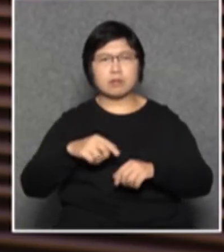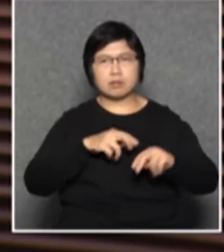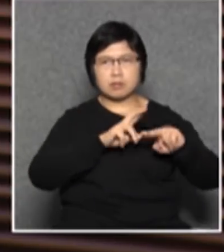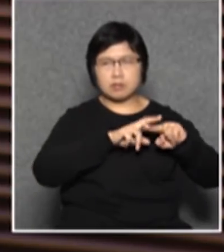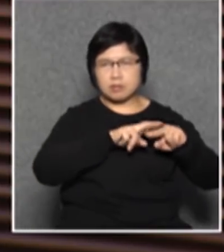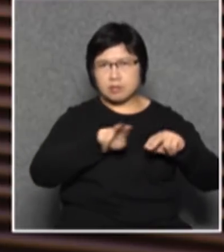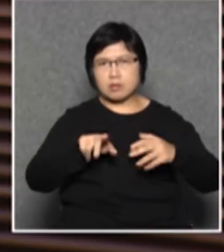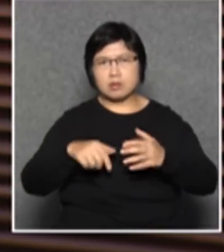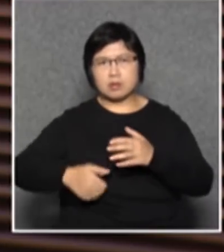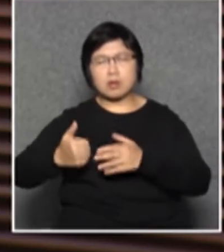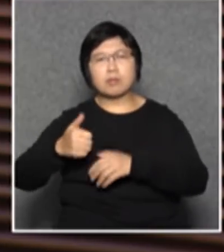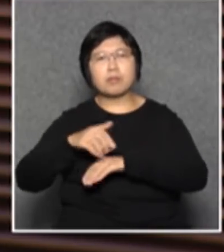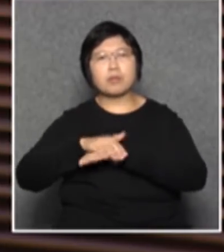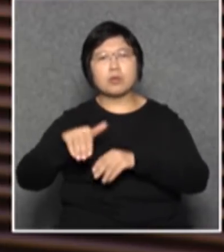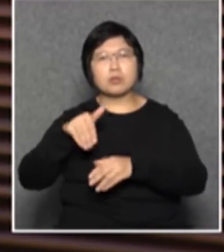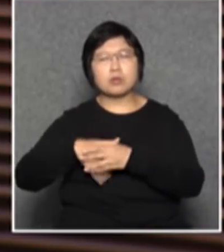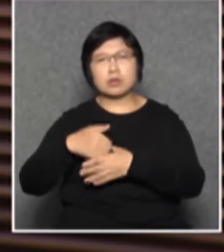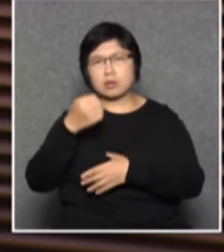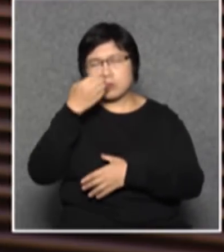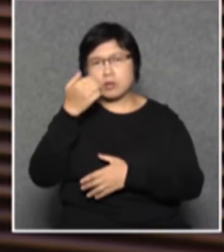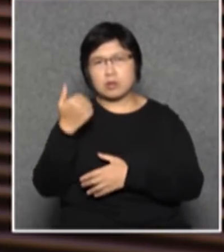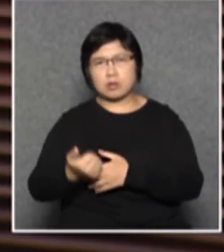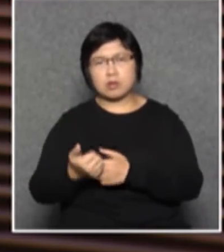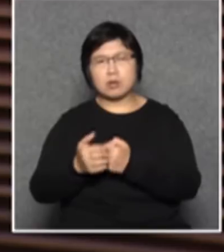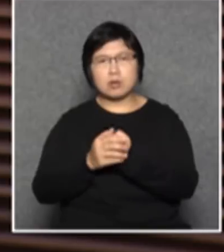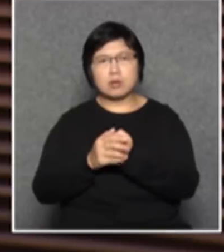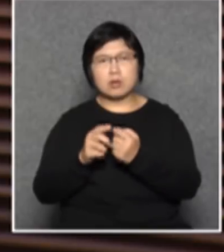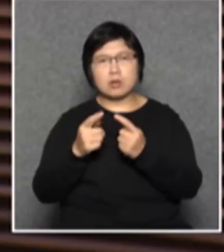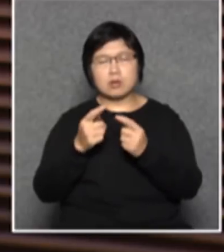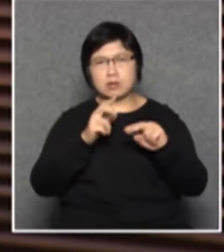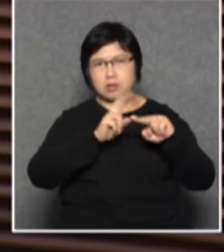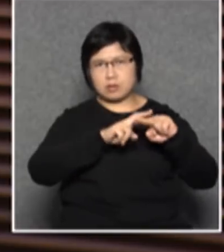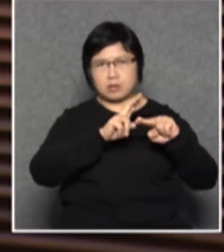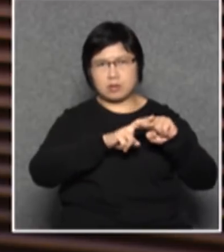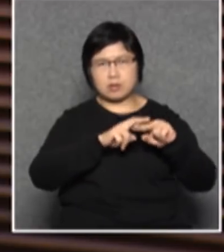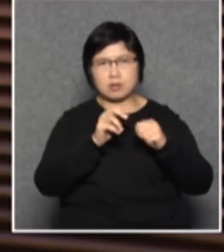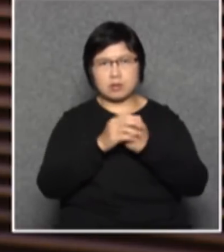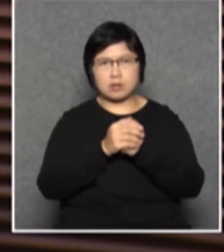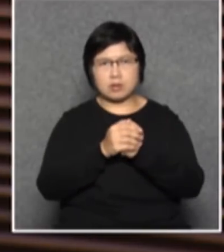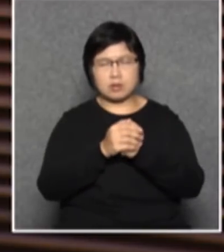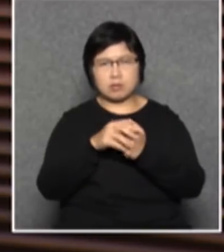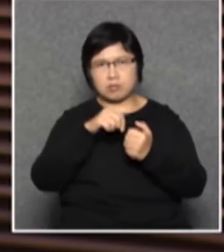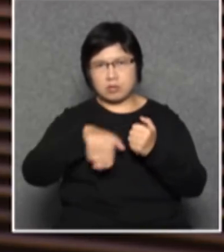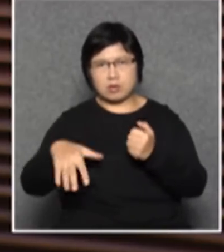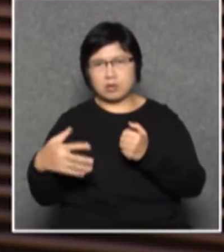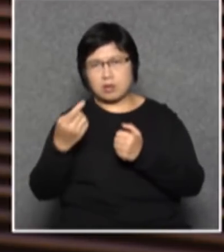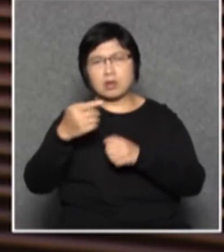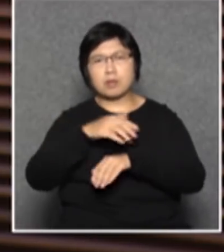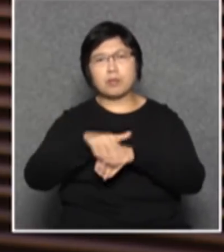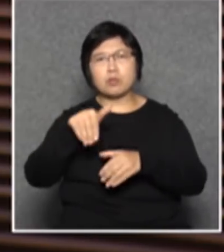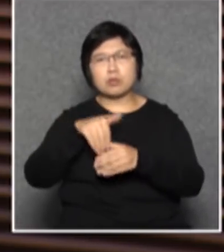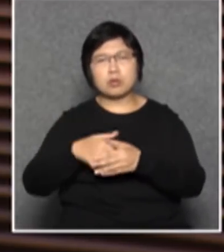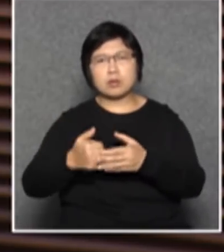功落實普選，香港就可以成為中華人民共和國治權下第一個普選的城